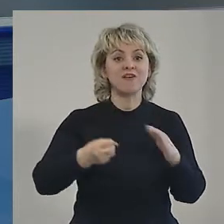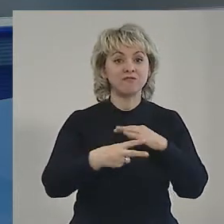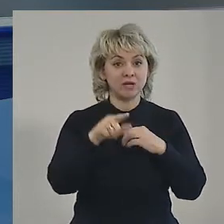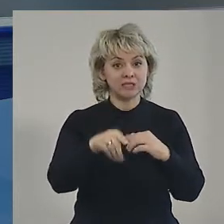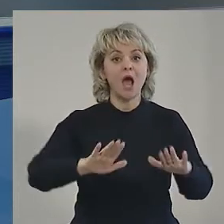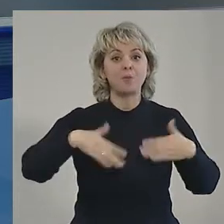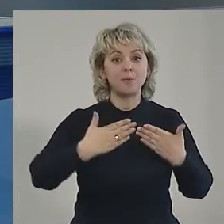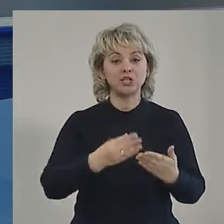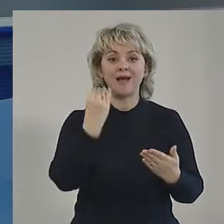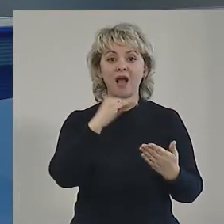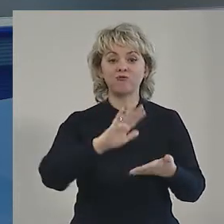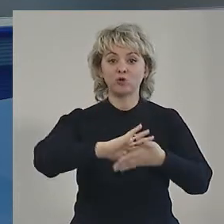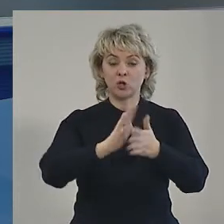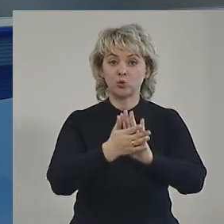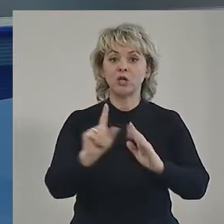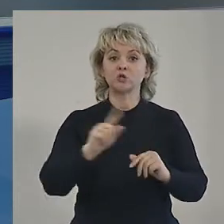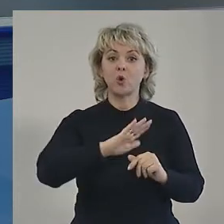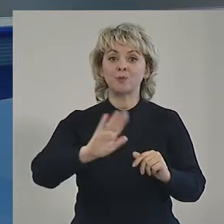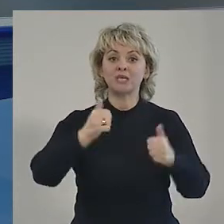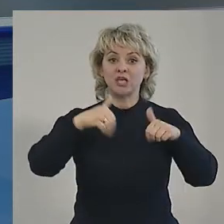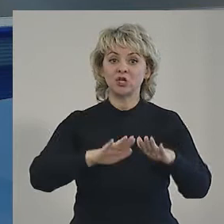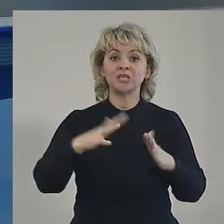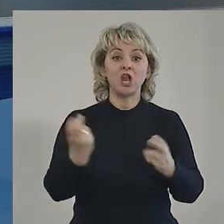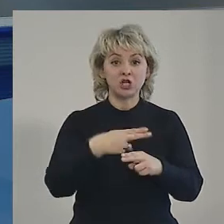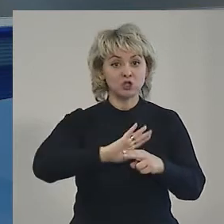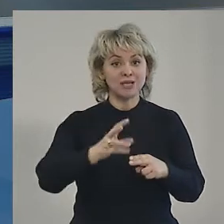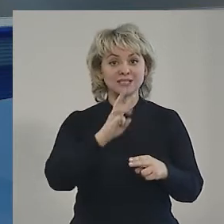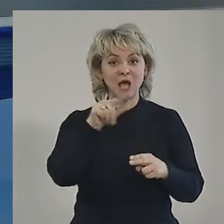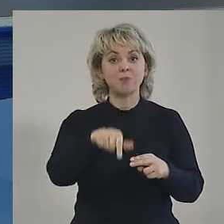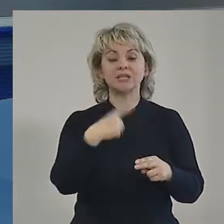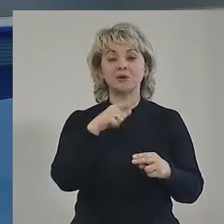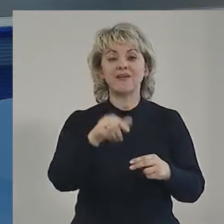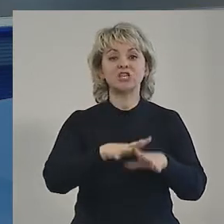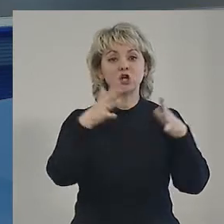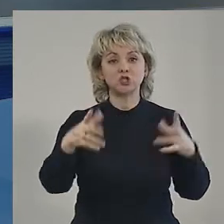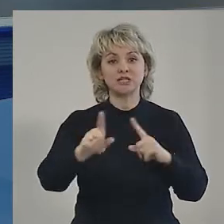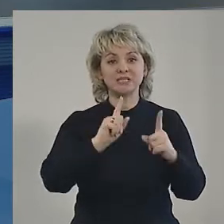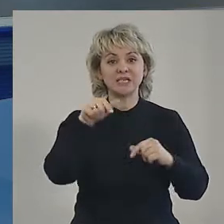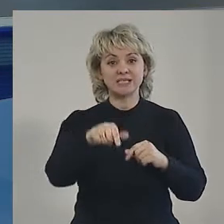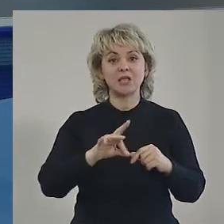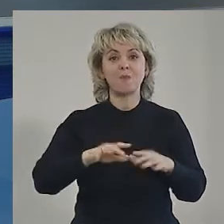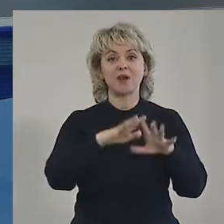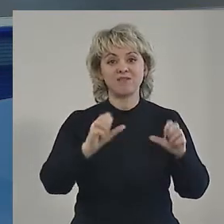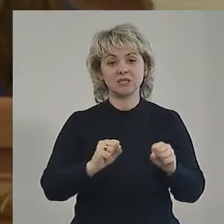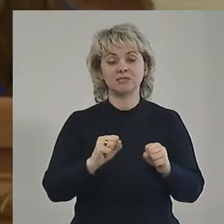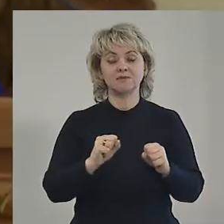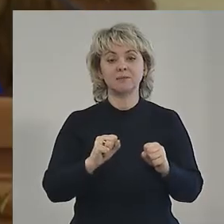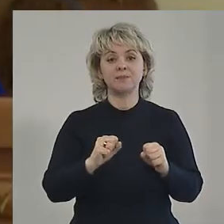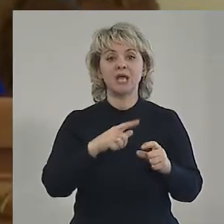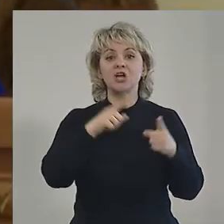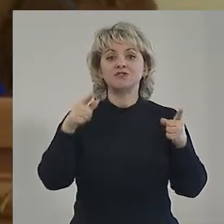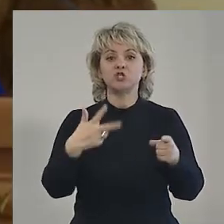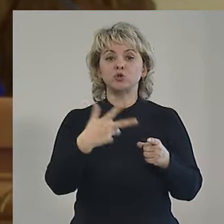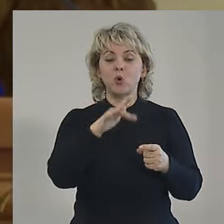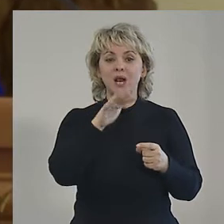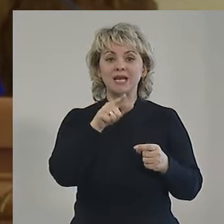разогнать, а предложить комфортные условия, чтобы не лишать заработка. Об этом говорили сегодня на расширенном заседании правительства. В течение